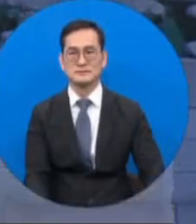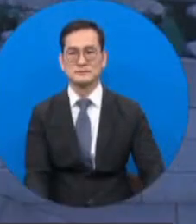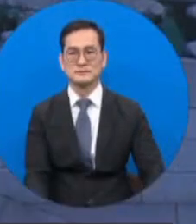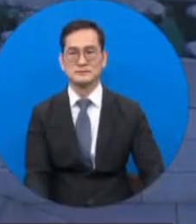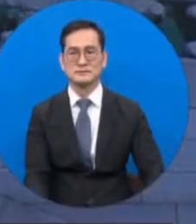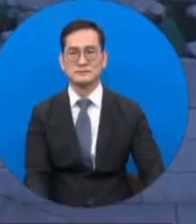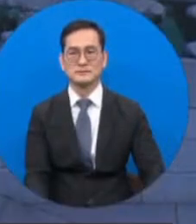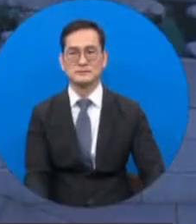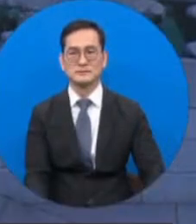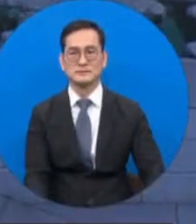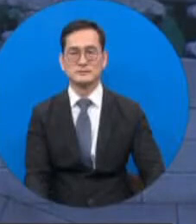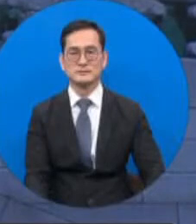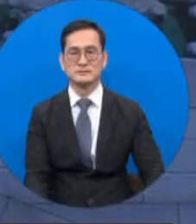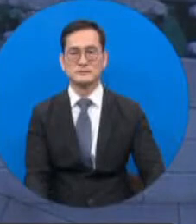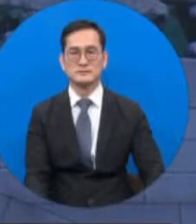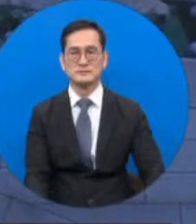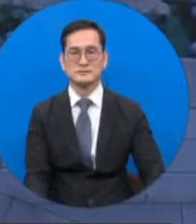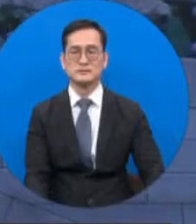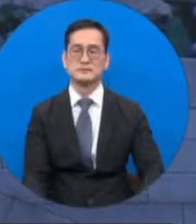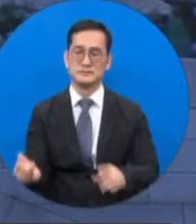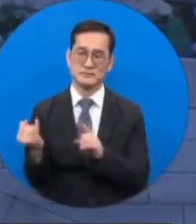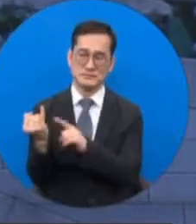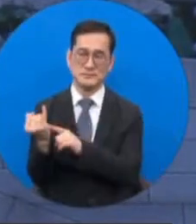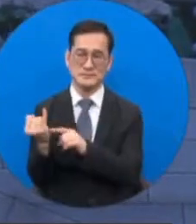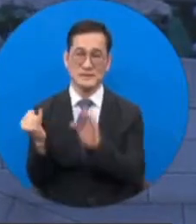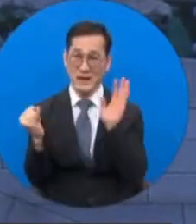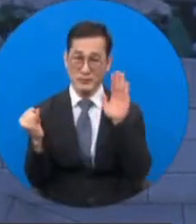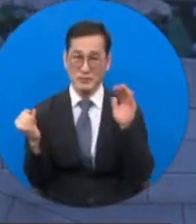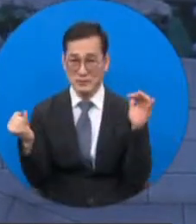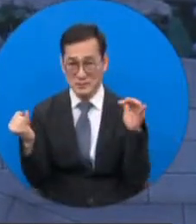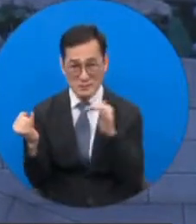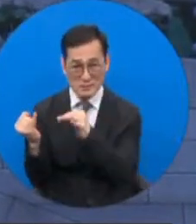앞으로 어떤 대우를 민주당 내부에서 받을까? 상당히 좀 궁금해집니다.